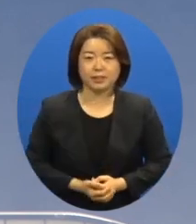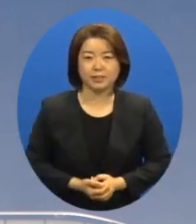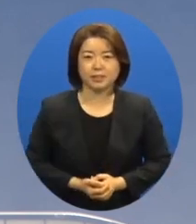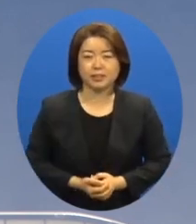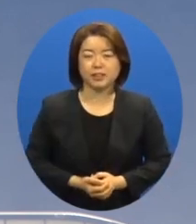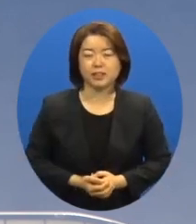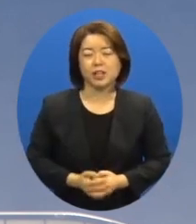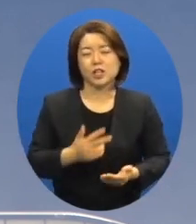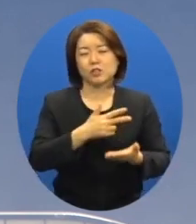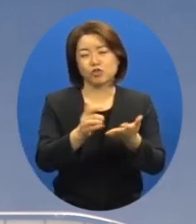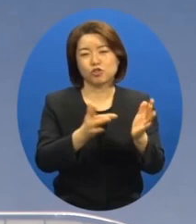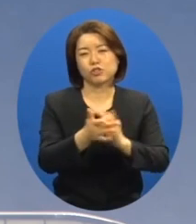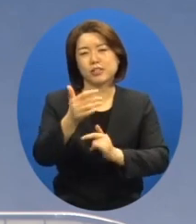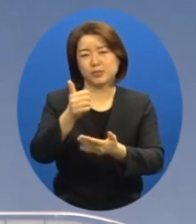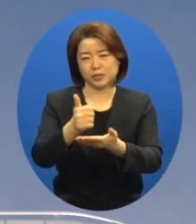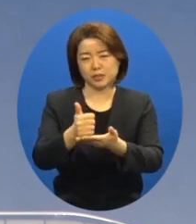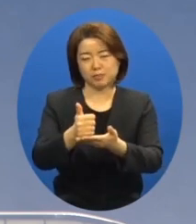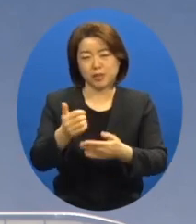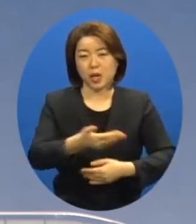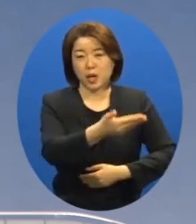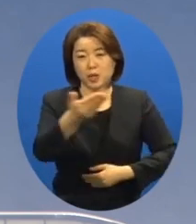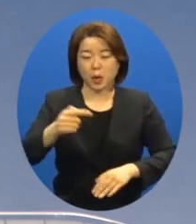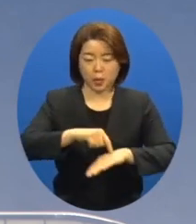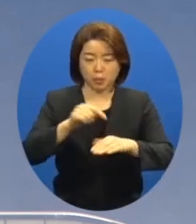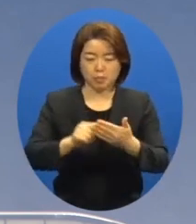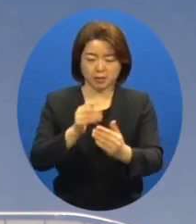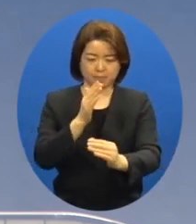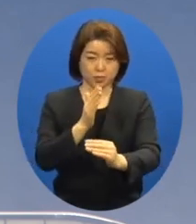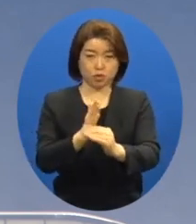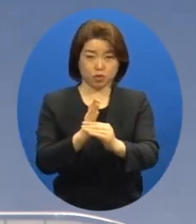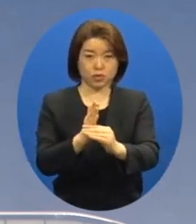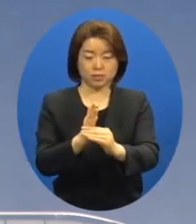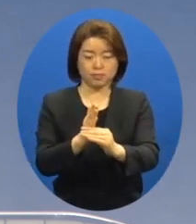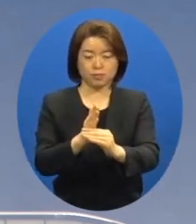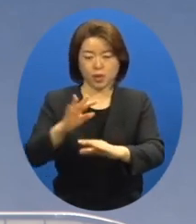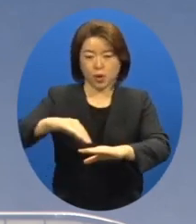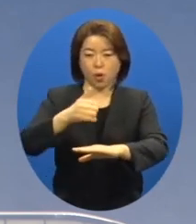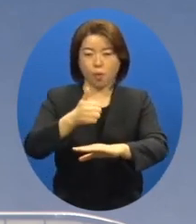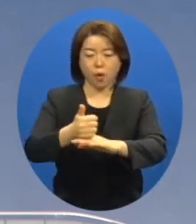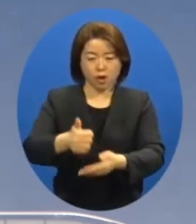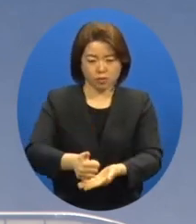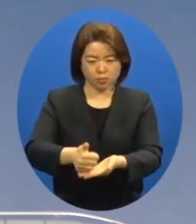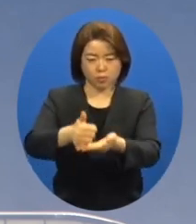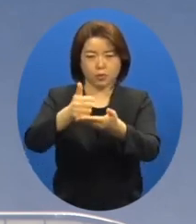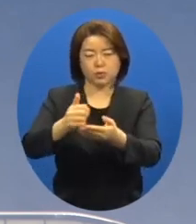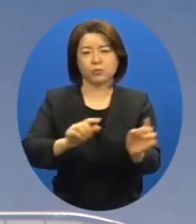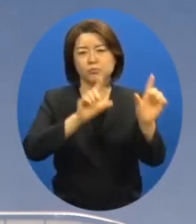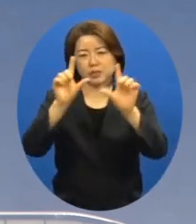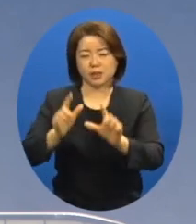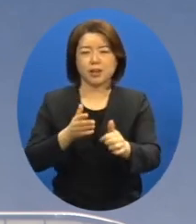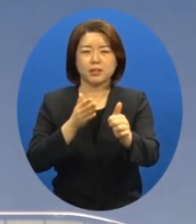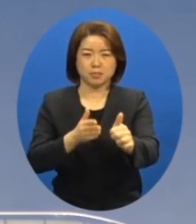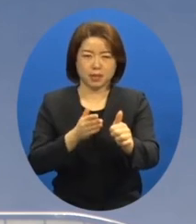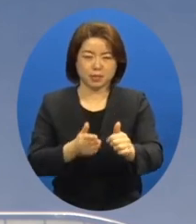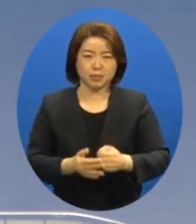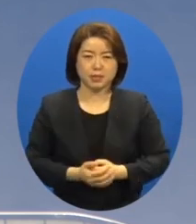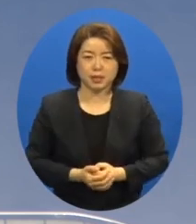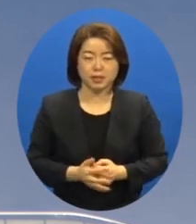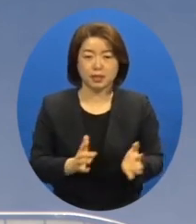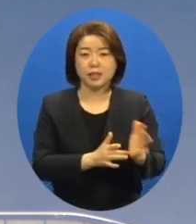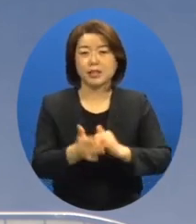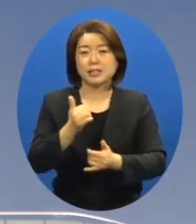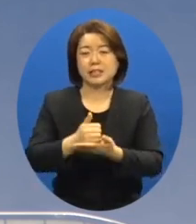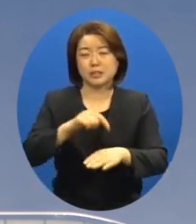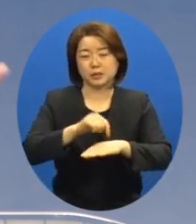주 예수님을 여러분의 마음의 중심에 정말 왕으로 모시고 사시기 바랍니다. 예수님의 마음을